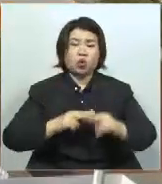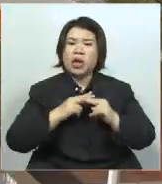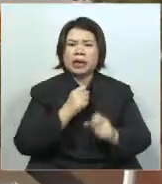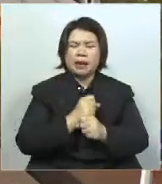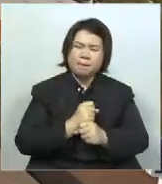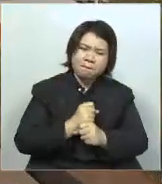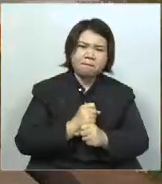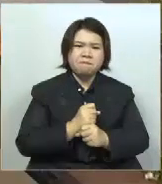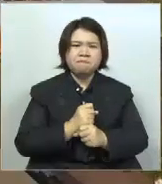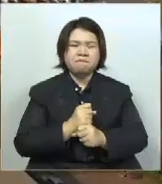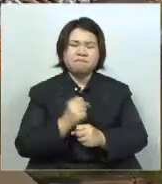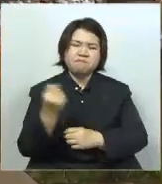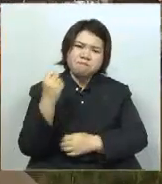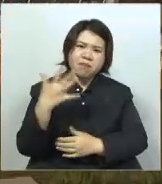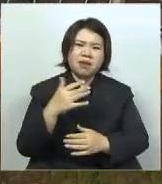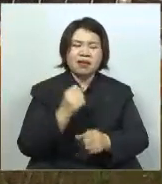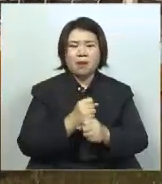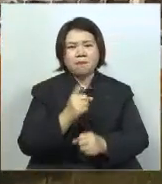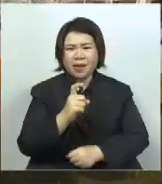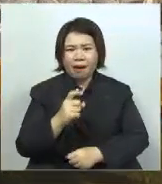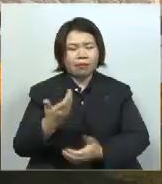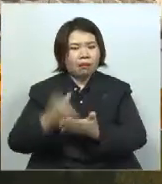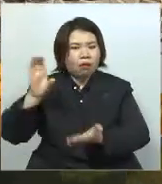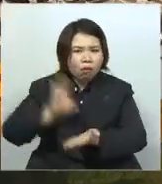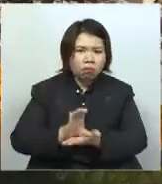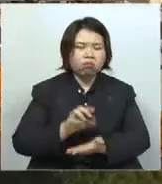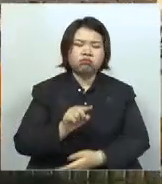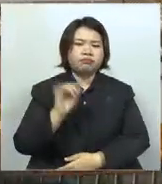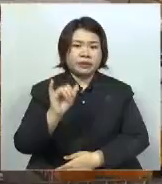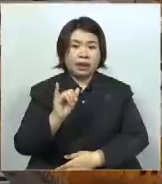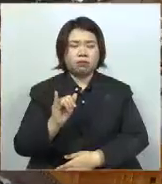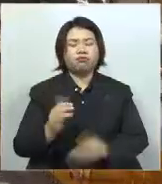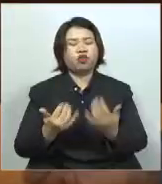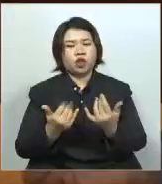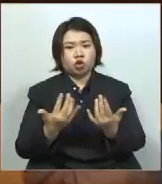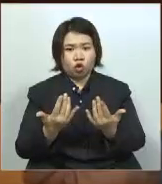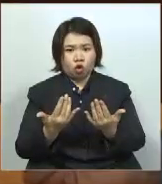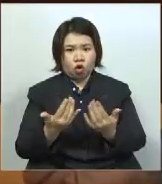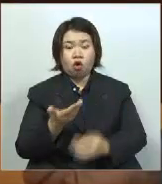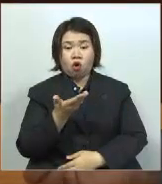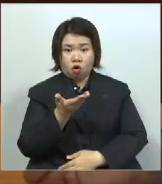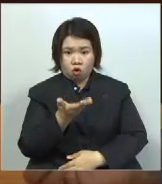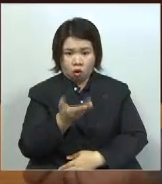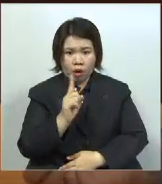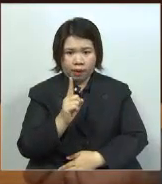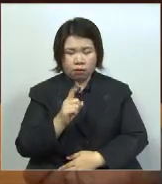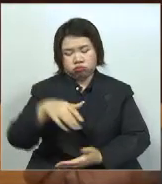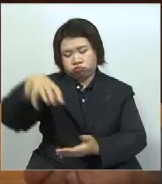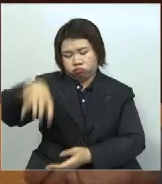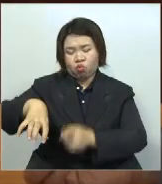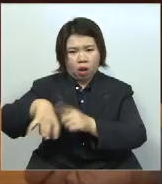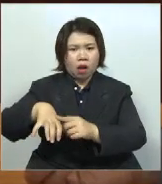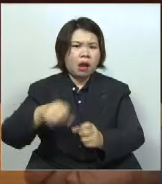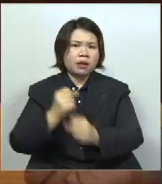แล้วก็งบประมาณที่ตั้งโดยงบประมาณจังหวัดเนี่ยมันตั้งไม่ได้นะครับอันนี้ก็จะต้องขอให้ทางหน่วยงานที่มีศักยภ